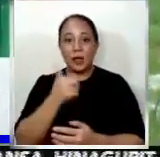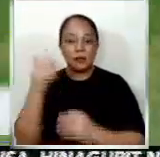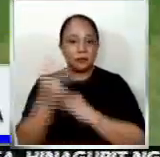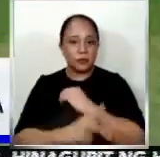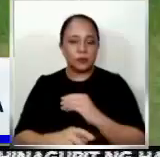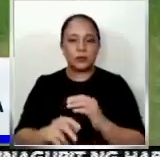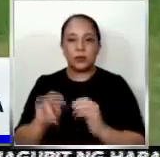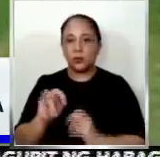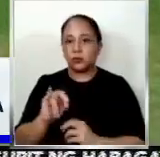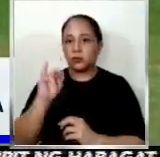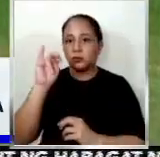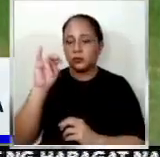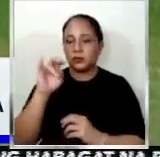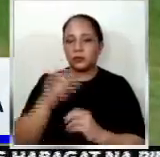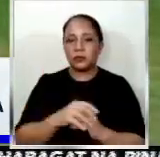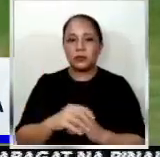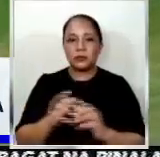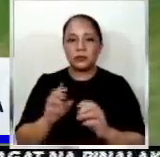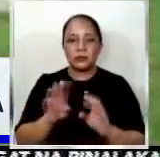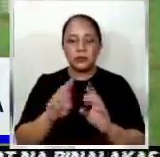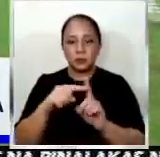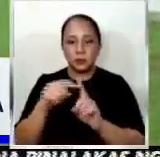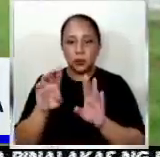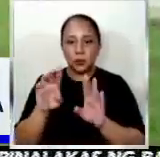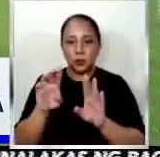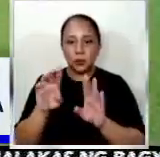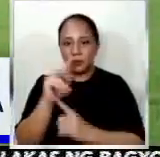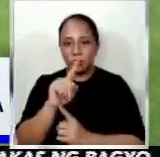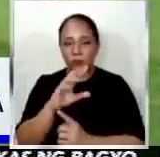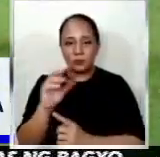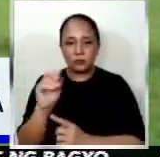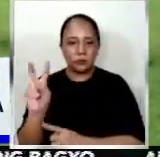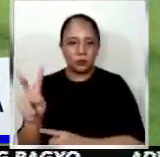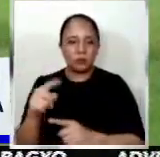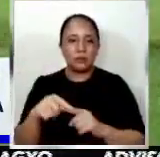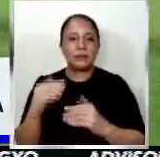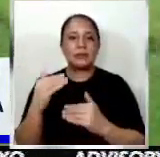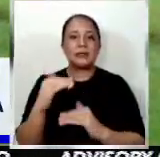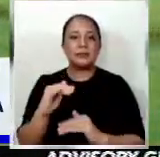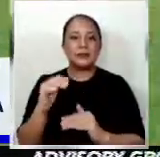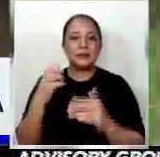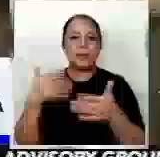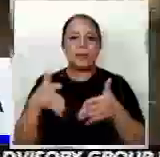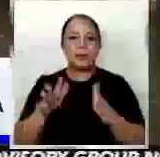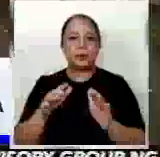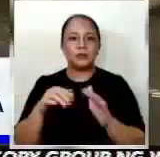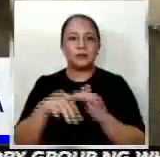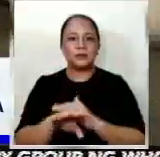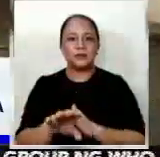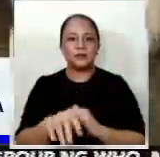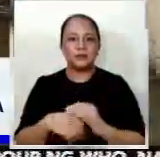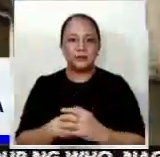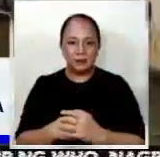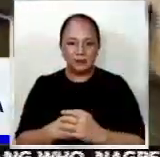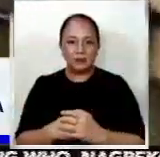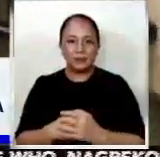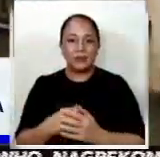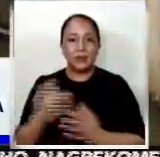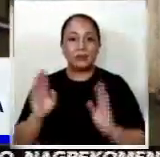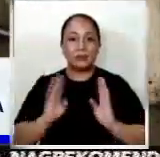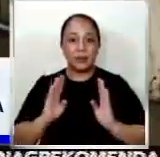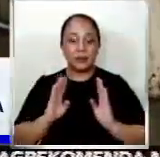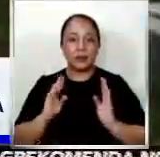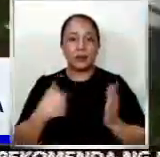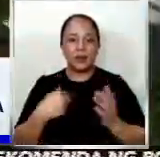Norte, bukas ang sementeryo ng November 1 and 2, pero lilimitahan ang mga pwedeng pumasok. Sa Bagyo naman, may schedule